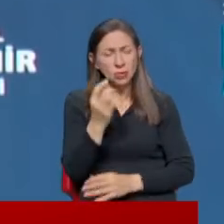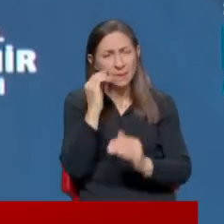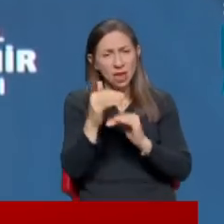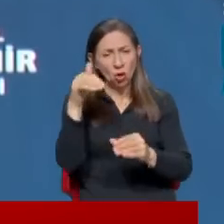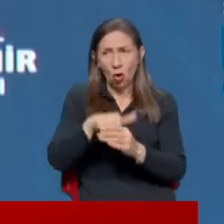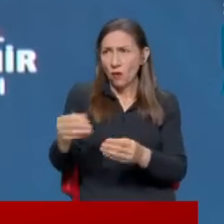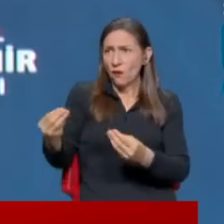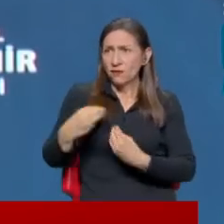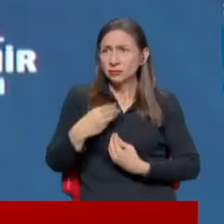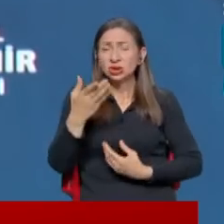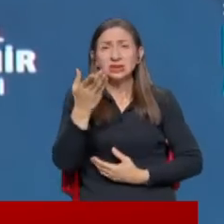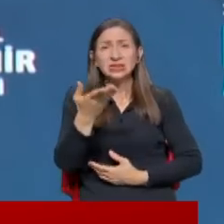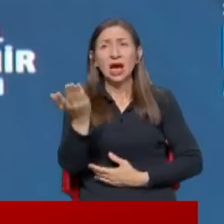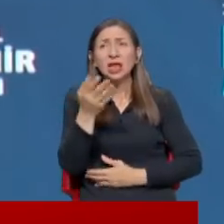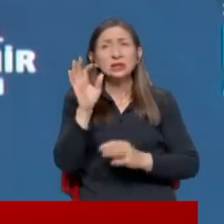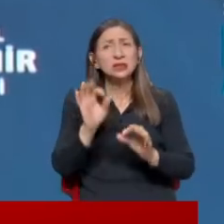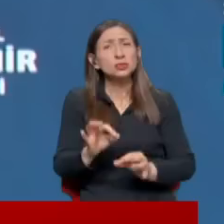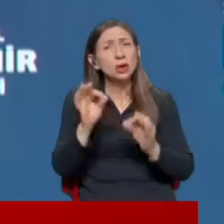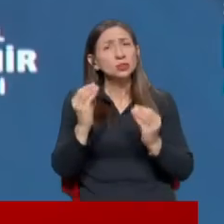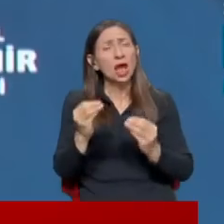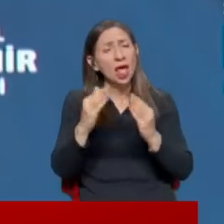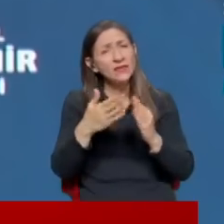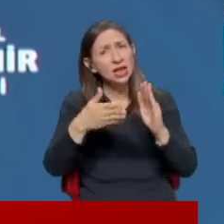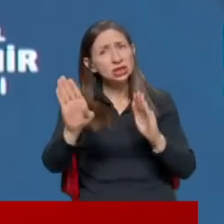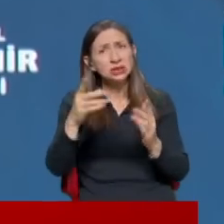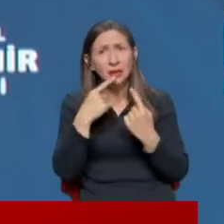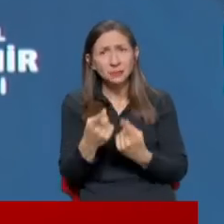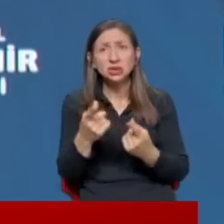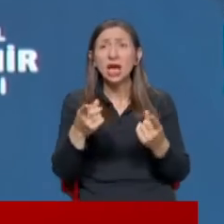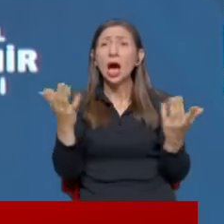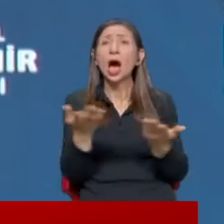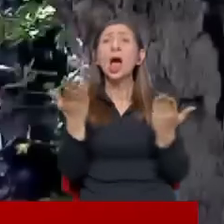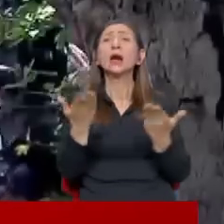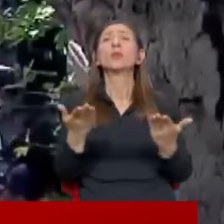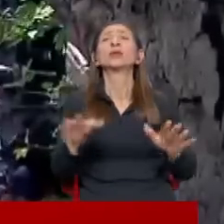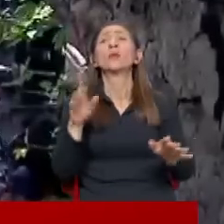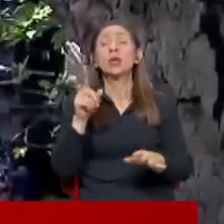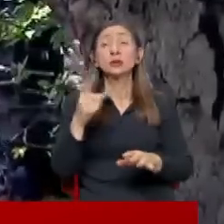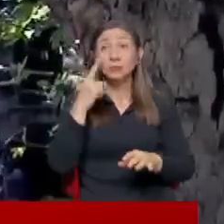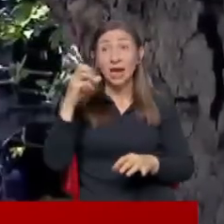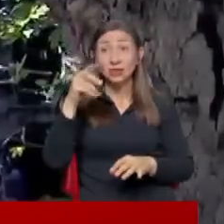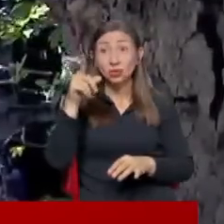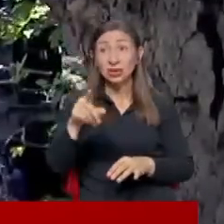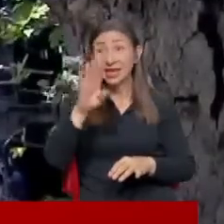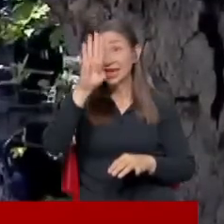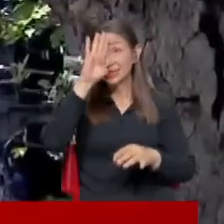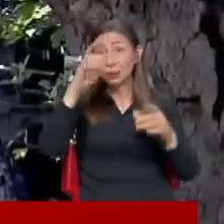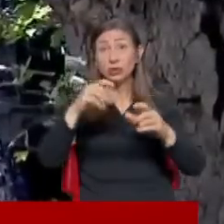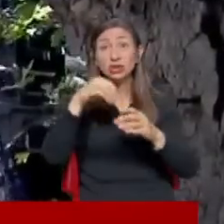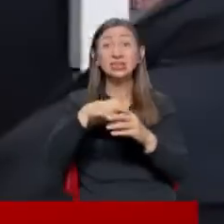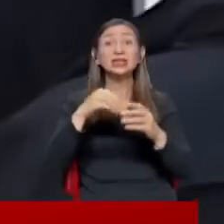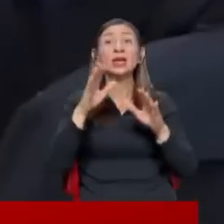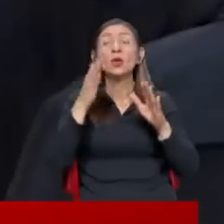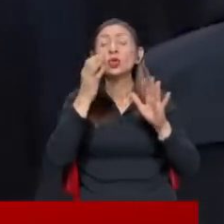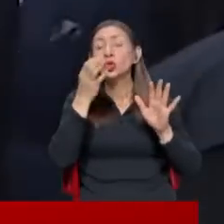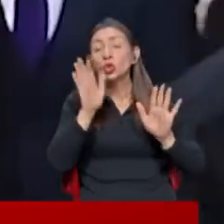oy vermiş, sizi tıpış tıpış evine yollamış. Hala sindiremiyorlar. Cumhurbaşkanı Erdoğan'ın İstanbul için kurduğu